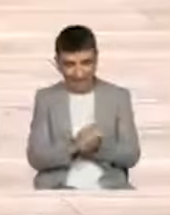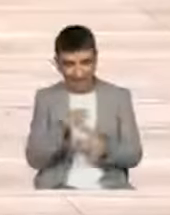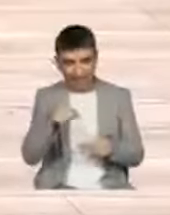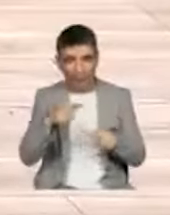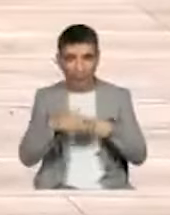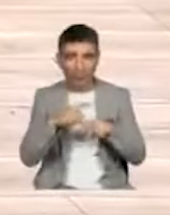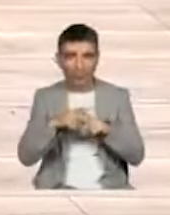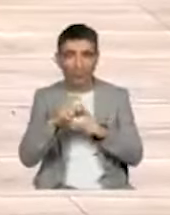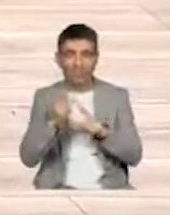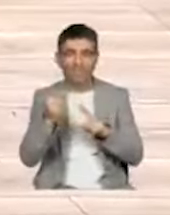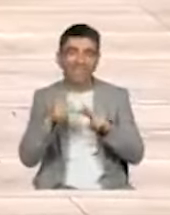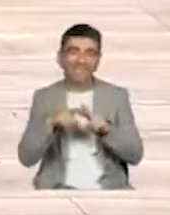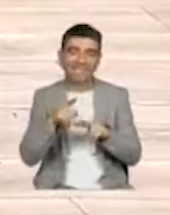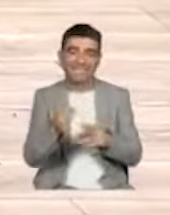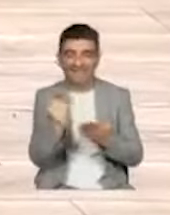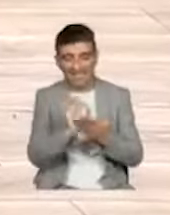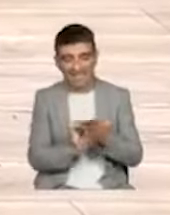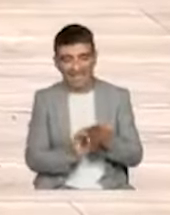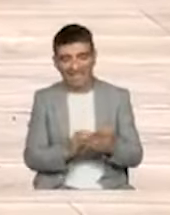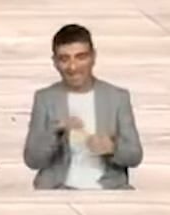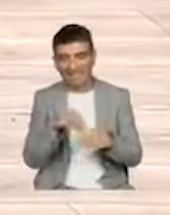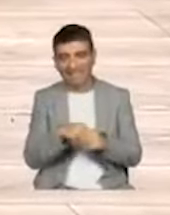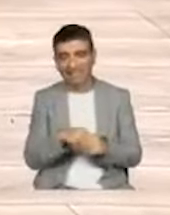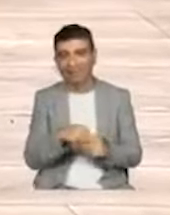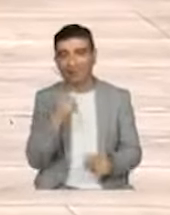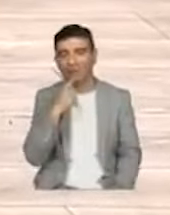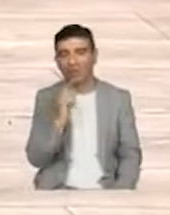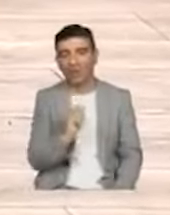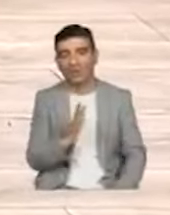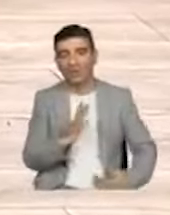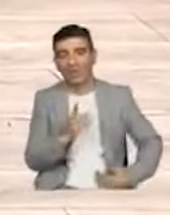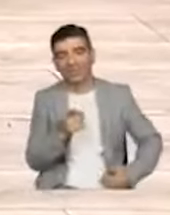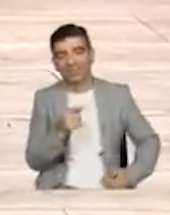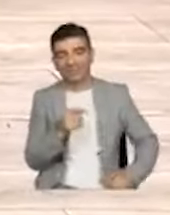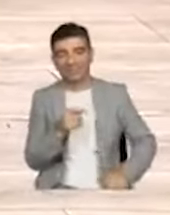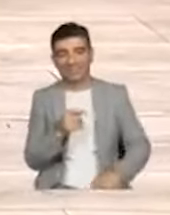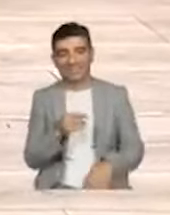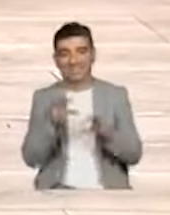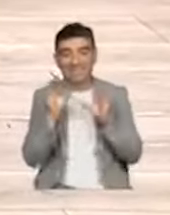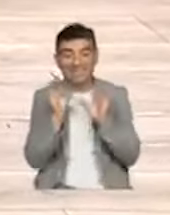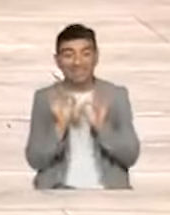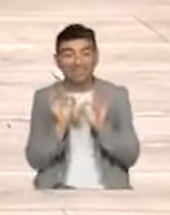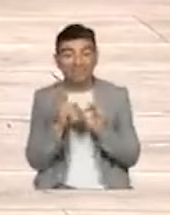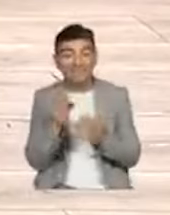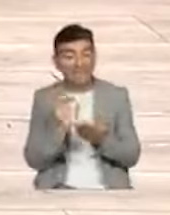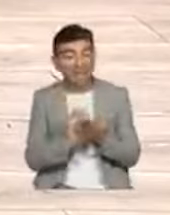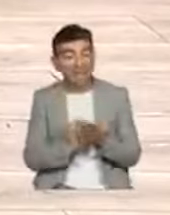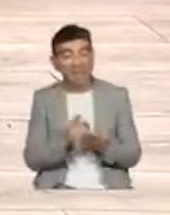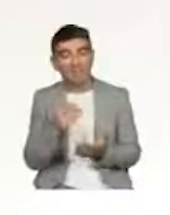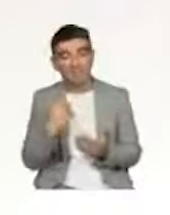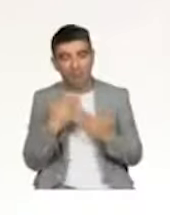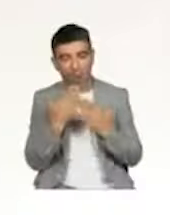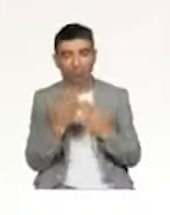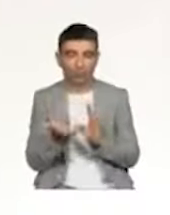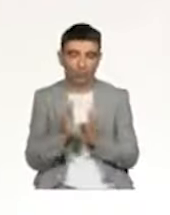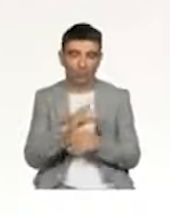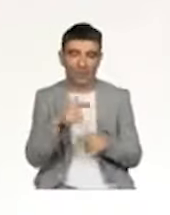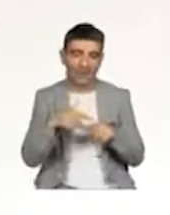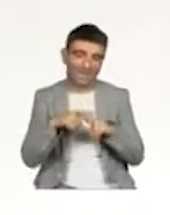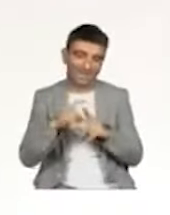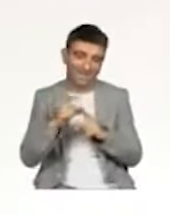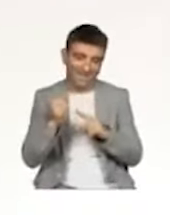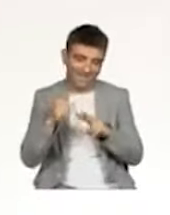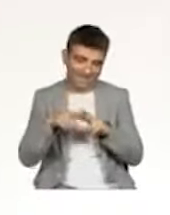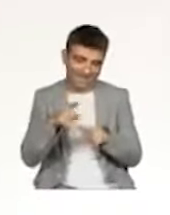Fadile yazılmış bazı sözler. Kimin yazdığını ben okuduktan sonra Fadile